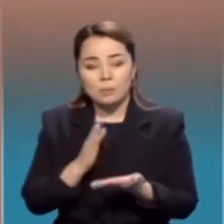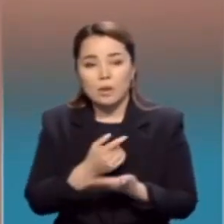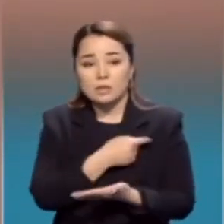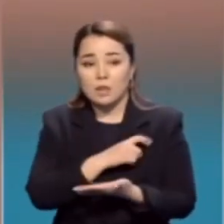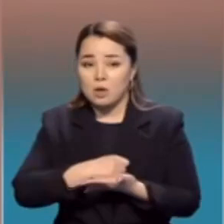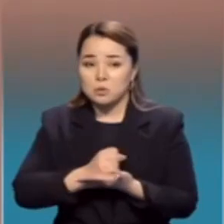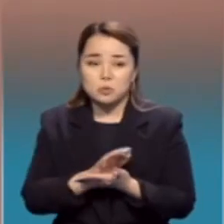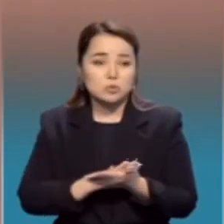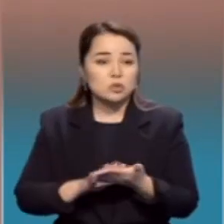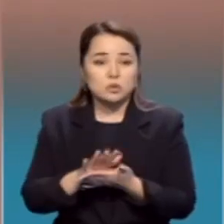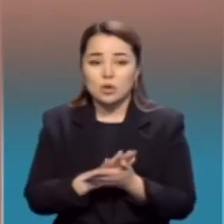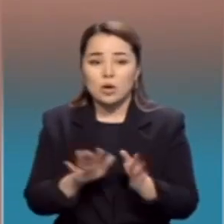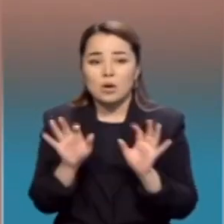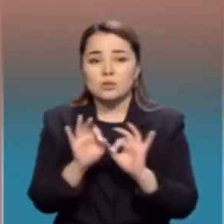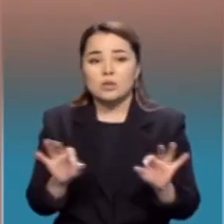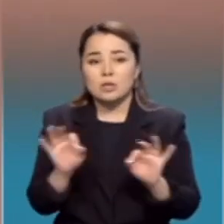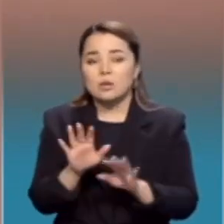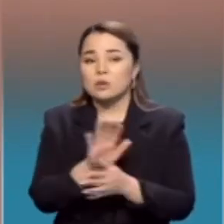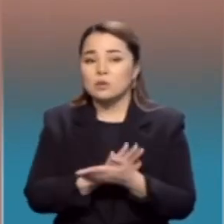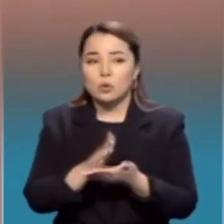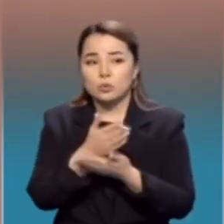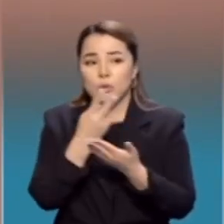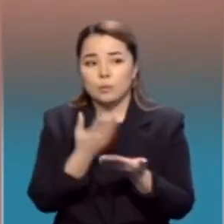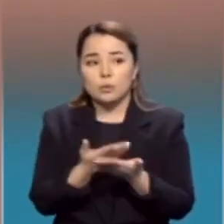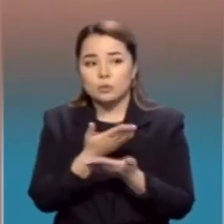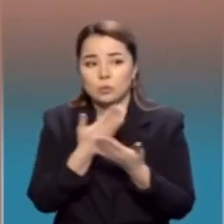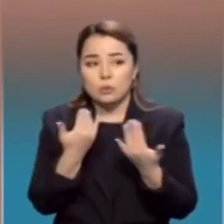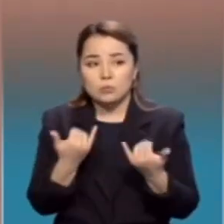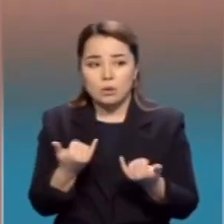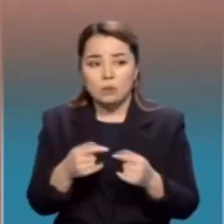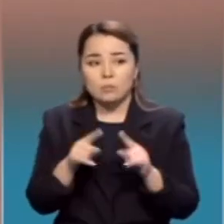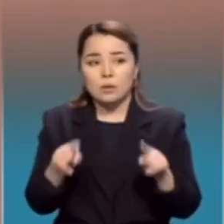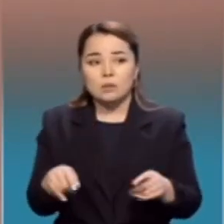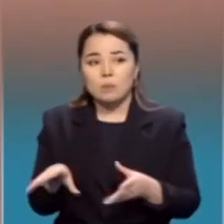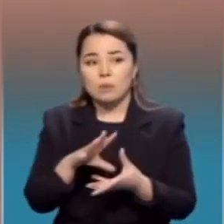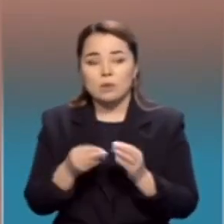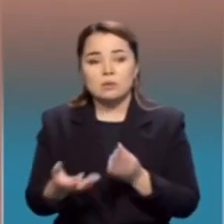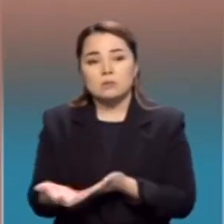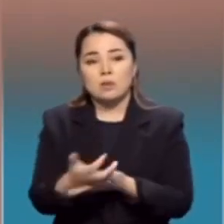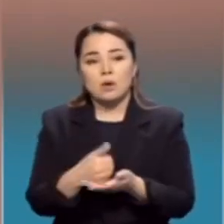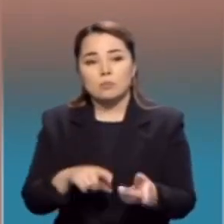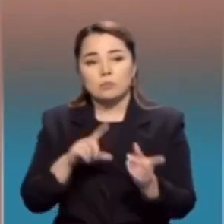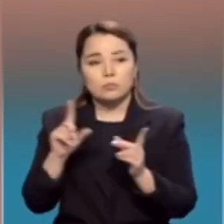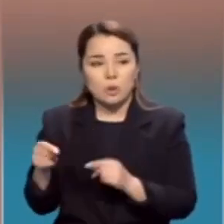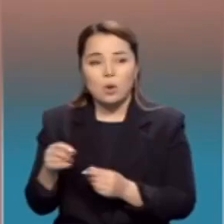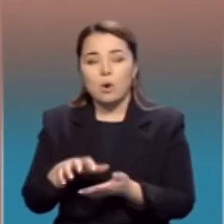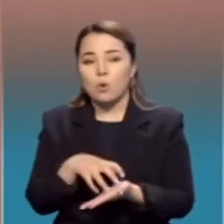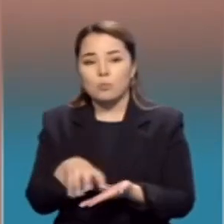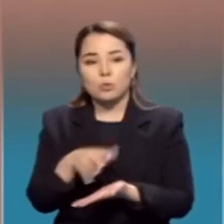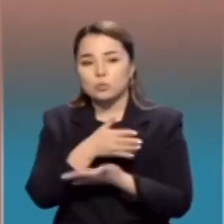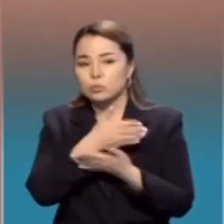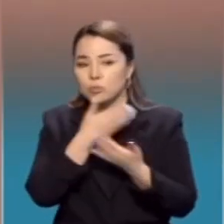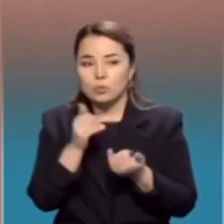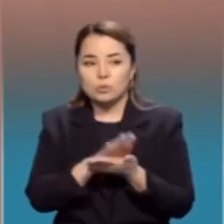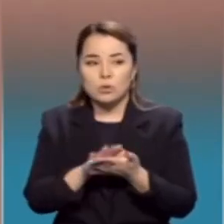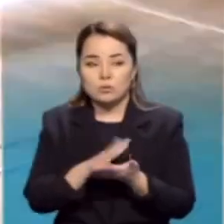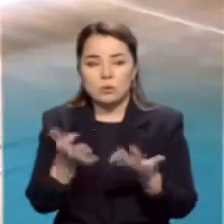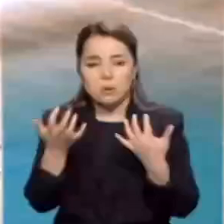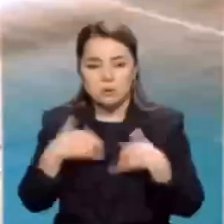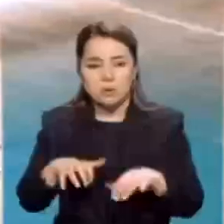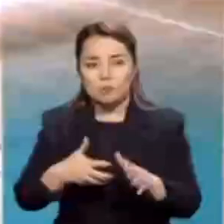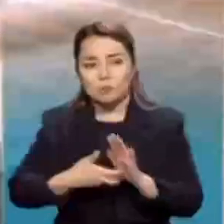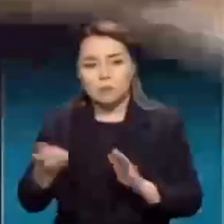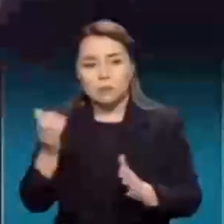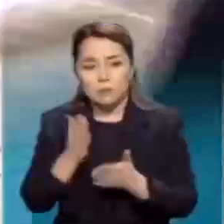Диагнозында ештеңе бізден не жоқ енді. Анықтама қағазын көрсетіңіздер. Оны алып кетті ғой барлығы уже. Аха, изъяли уже. Түгел изъяли алып